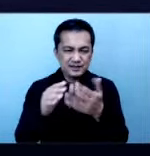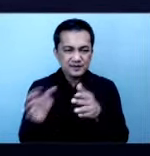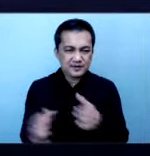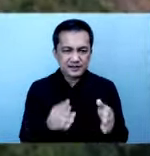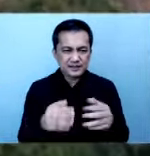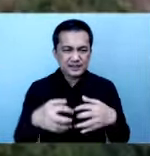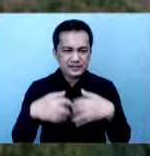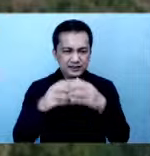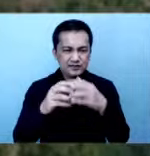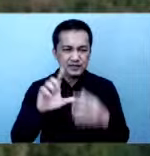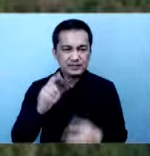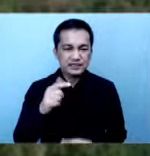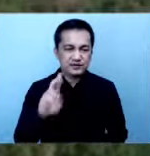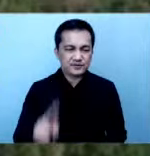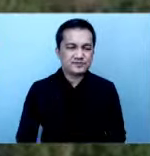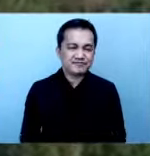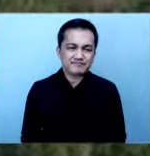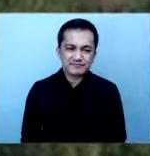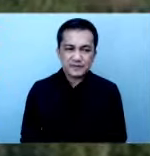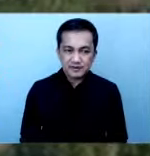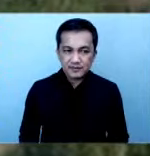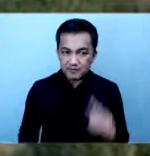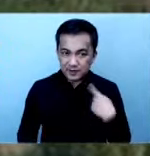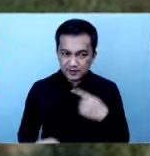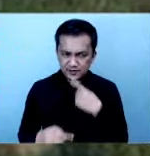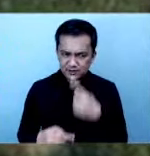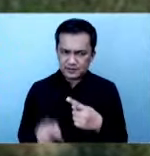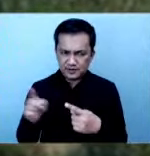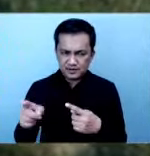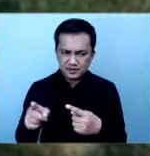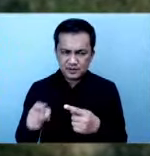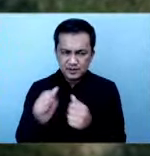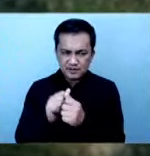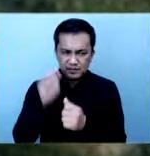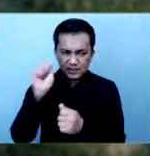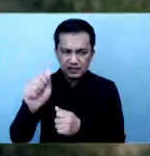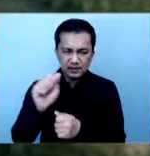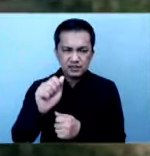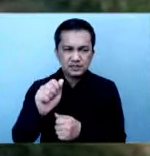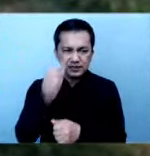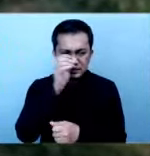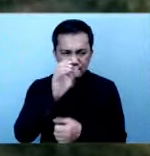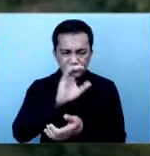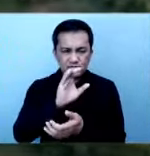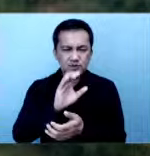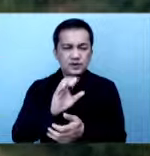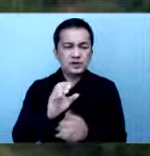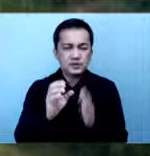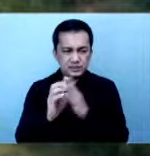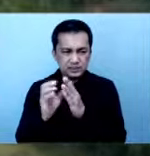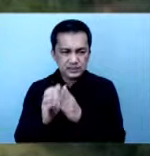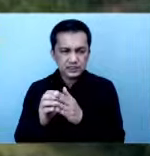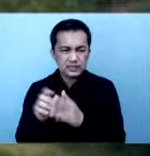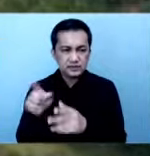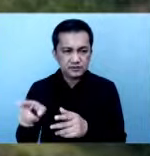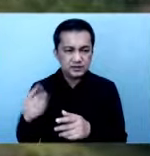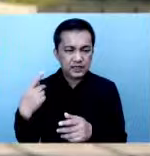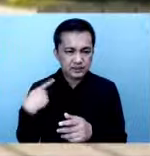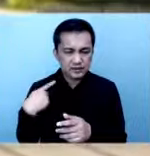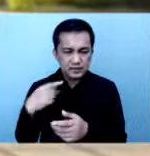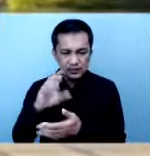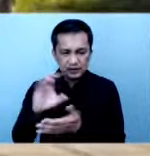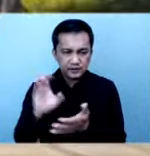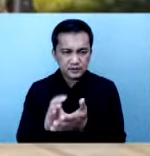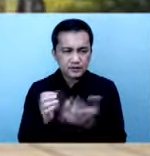pamahalaan. May nagsabi namang masyado raw malayo yan sa Cebu City kung saan naroon ang kasulukuyang Kapitolyo.